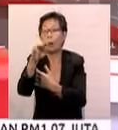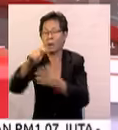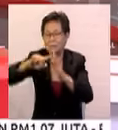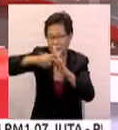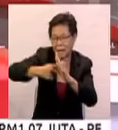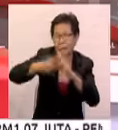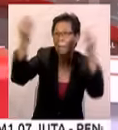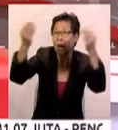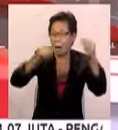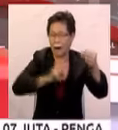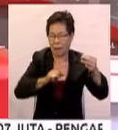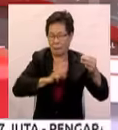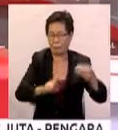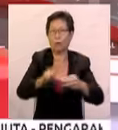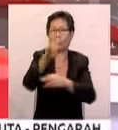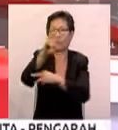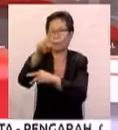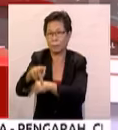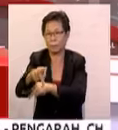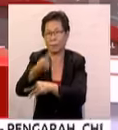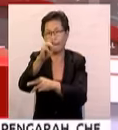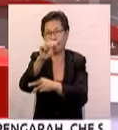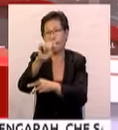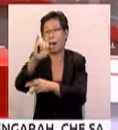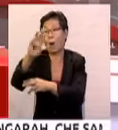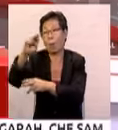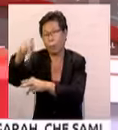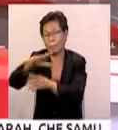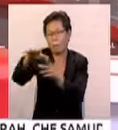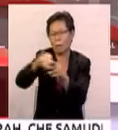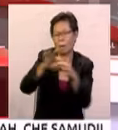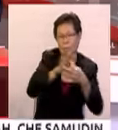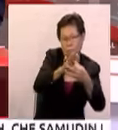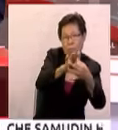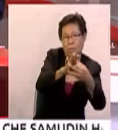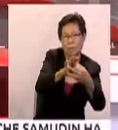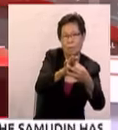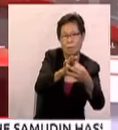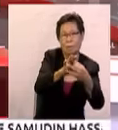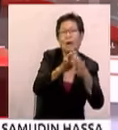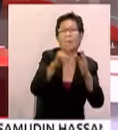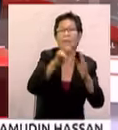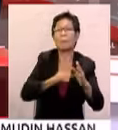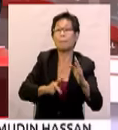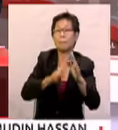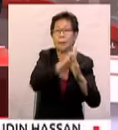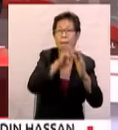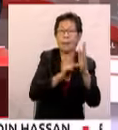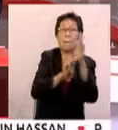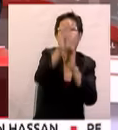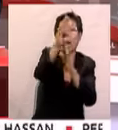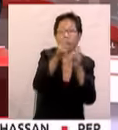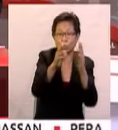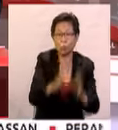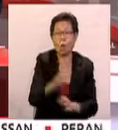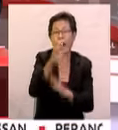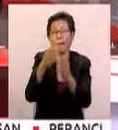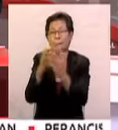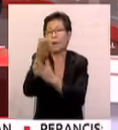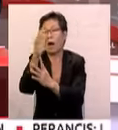diperkenalkan Majlis Agama Islam Wilayah Persekutuan MAWIP. Ia melibatkan kerjasama Kementerian Pembangunan Usahawan melalui SME berpandukan